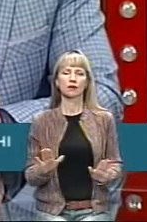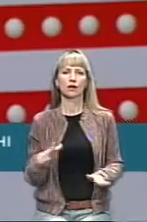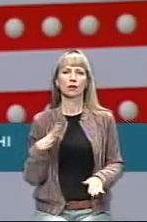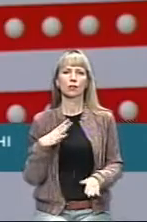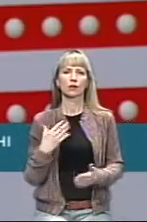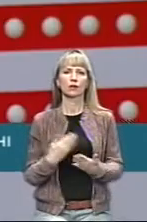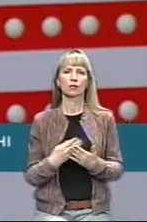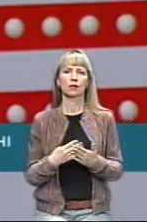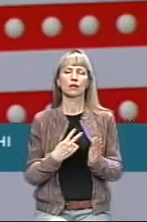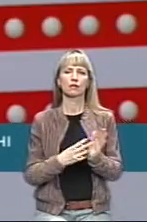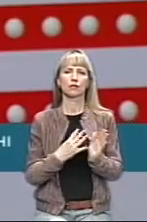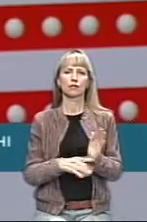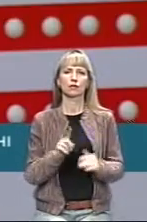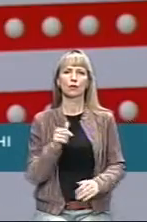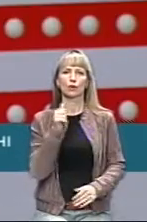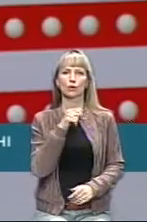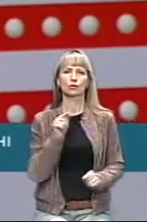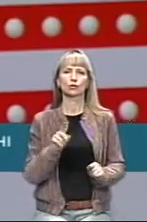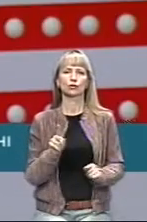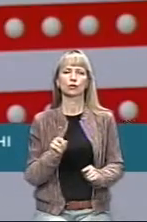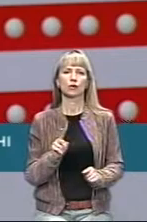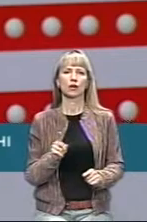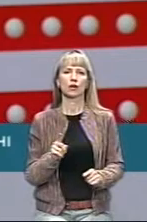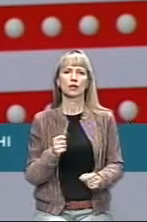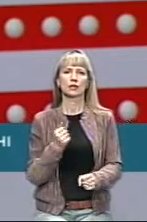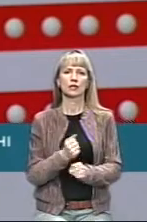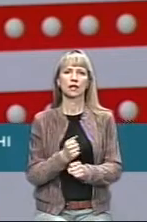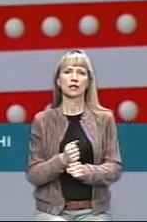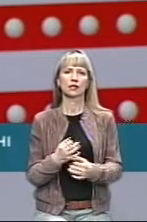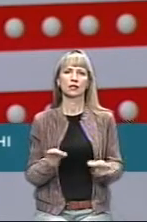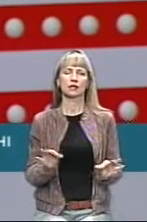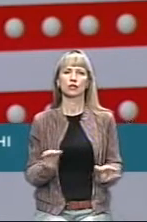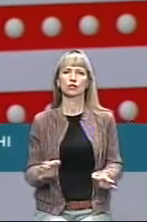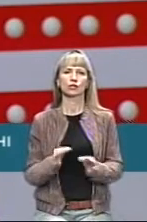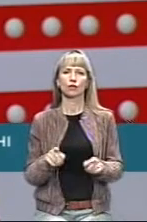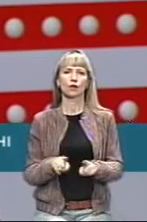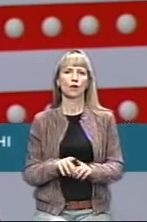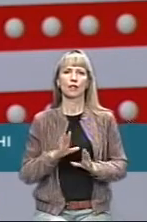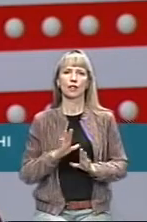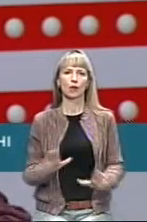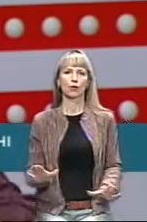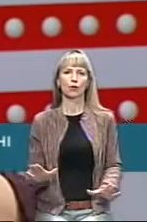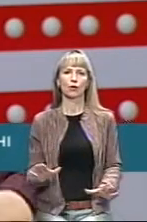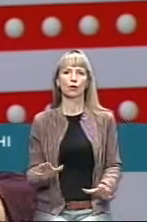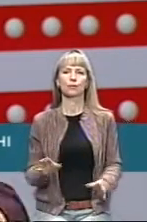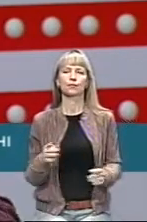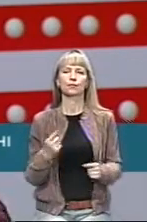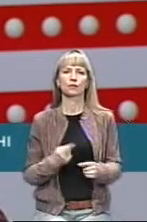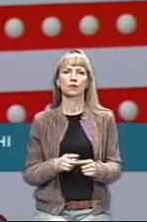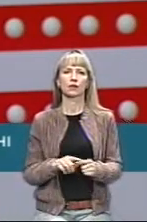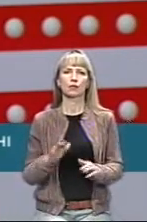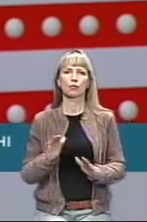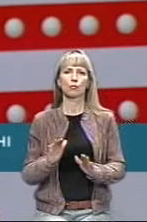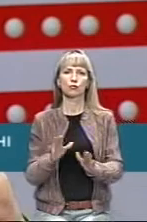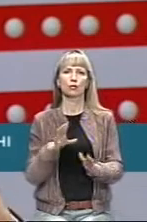присвячених 91-му року? Ну, тобто того, що формально стосувалося незалежності? Ні, ні, нічого такого не було. Тобто це поштовхом були